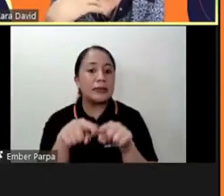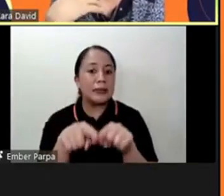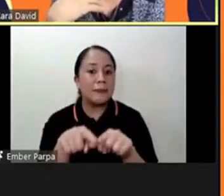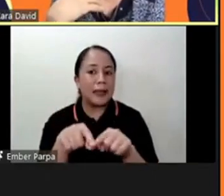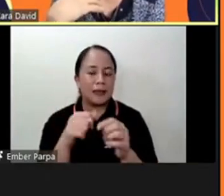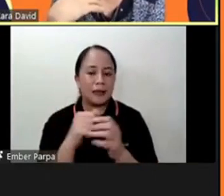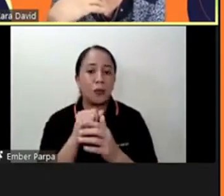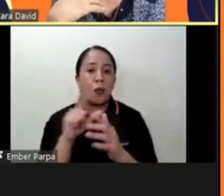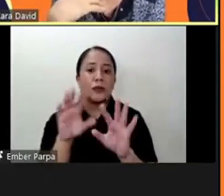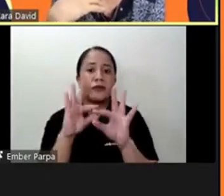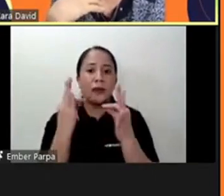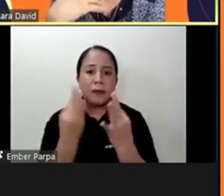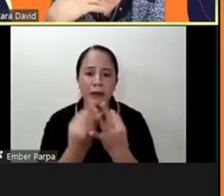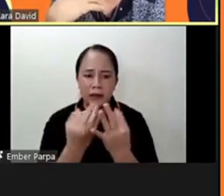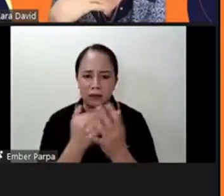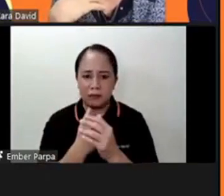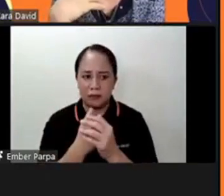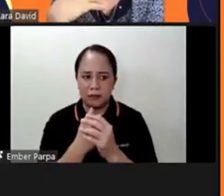buong pamilya nila?